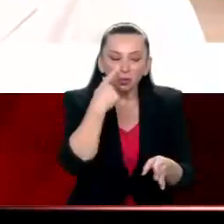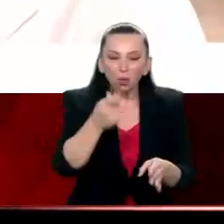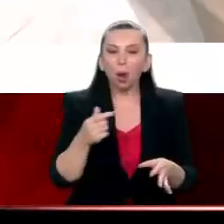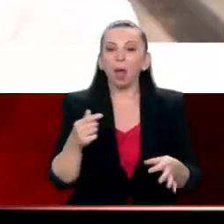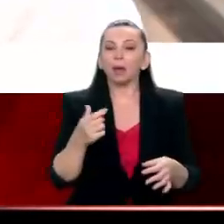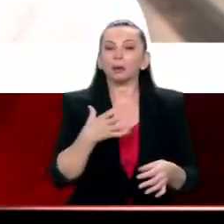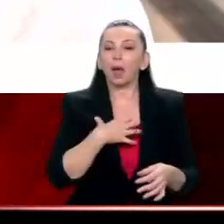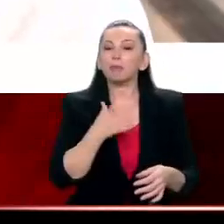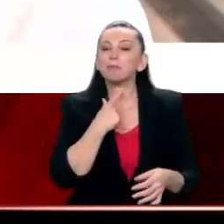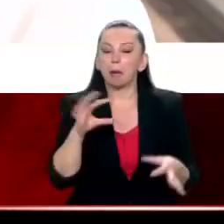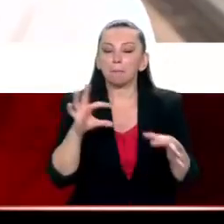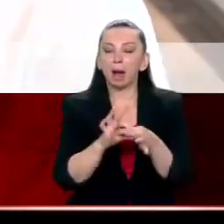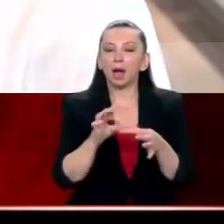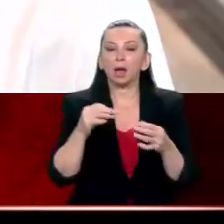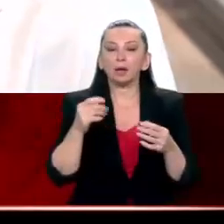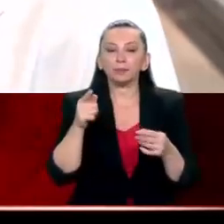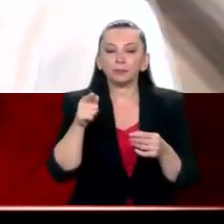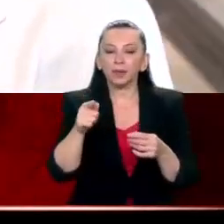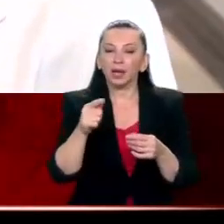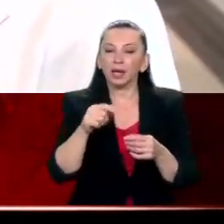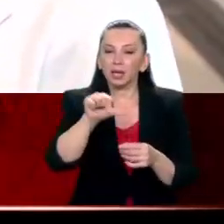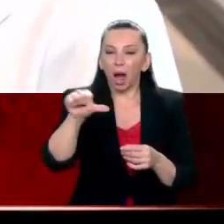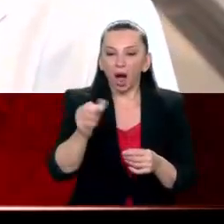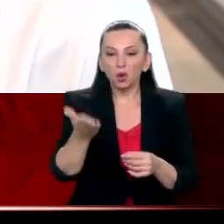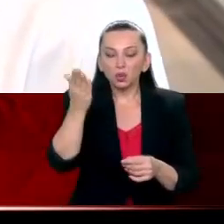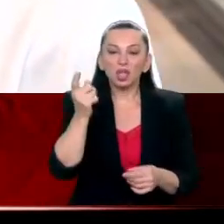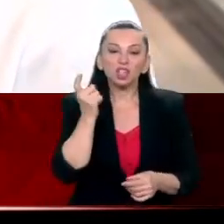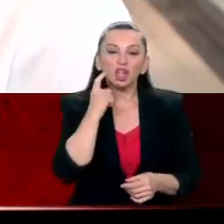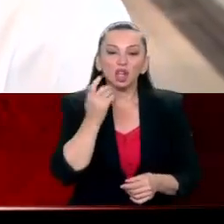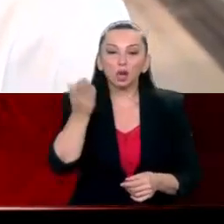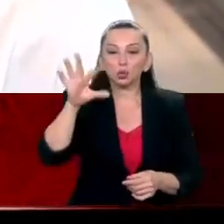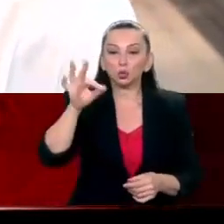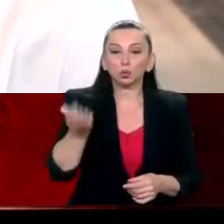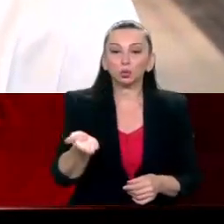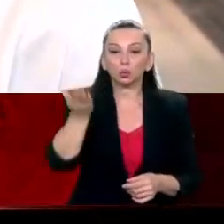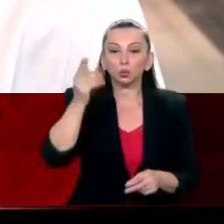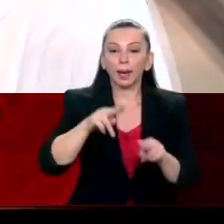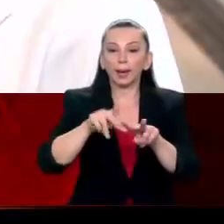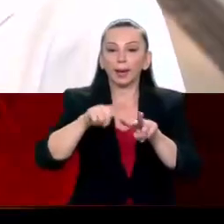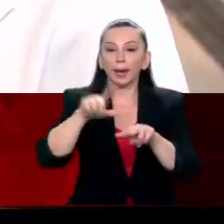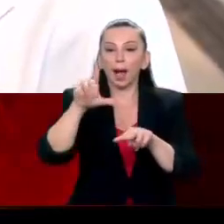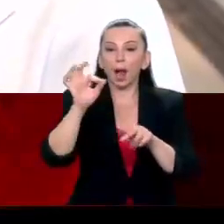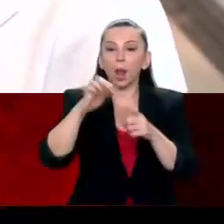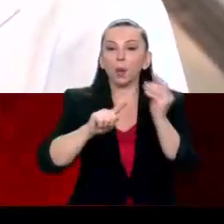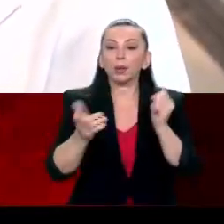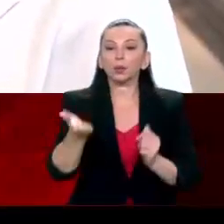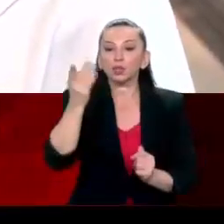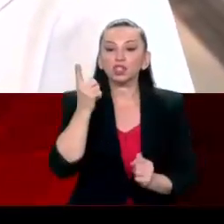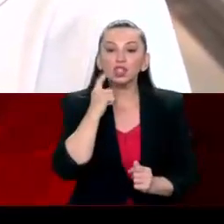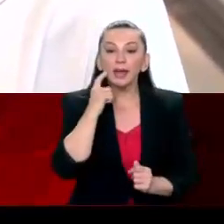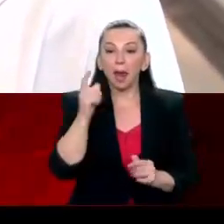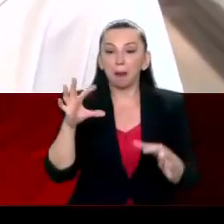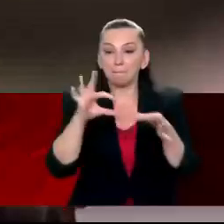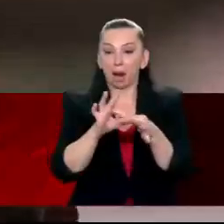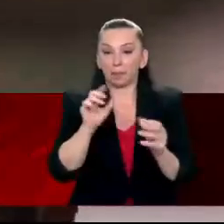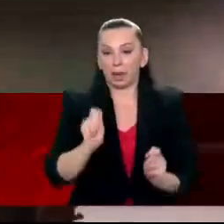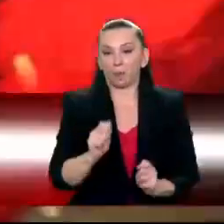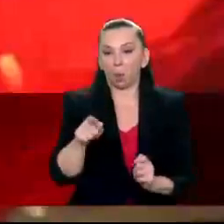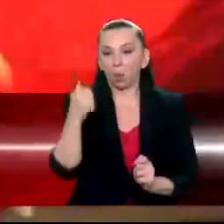kabul ediyoruz. Dolmuş yağ oranı yüksek, şeker yüksek, tuz yüksek ve kalori yüksek. Şeker aslında bağımlılığı yapan bir